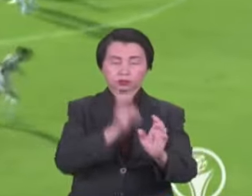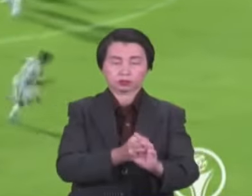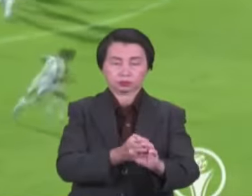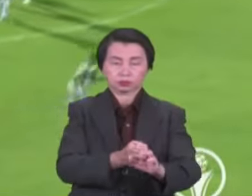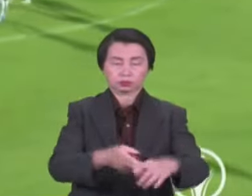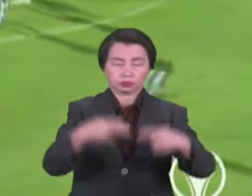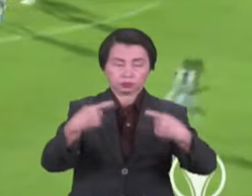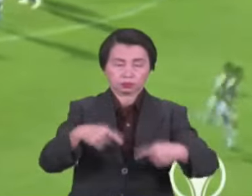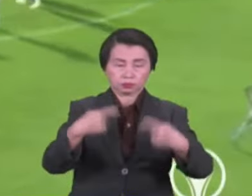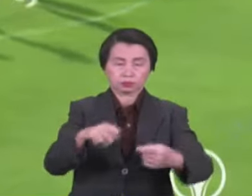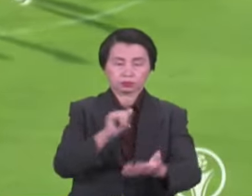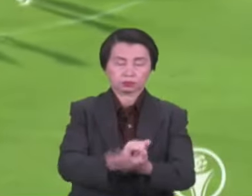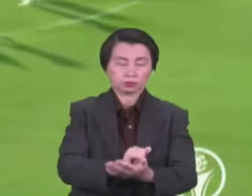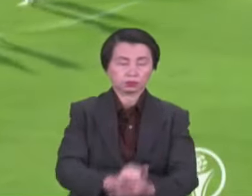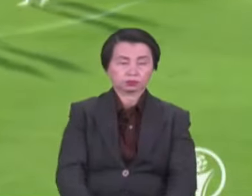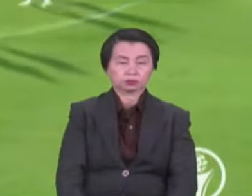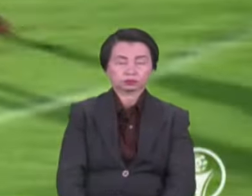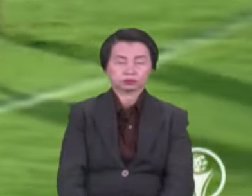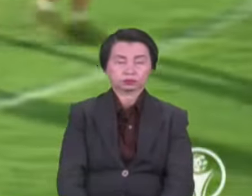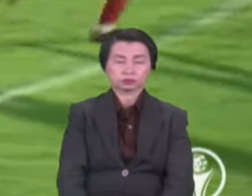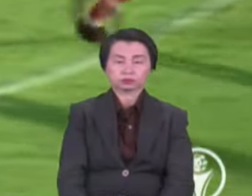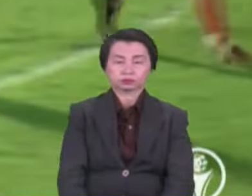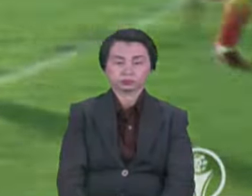kejohanan tersebut.